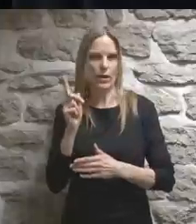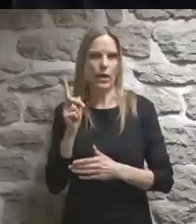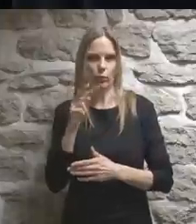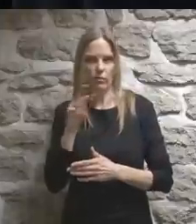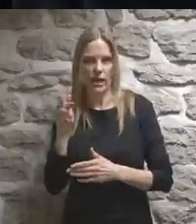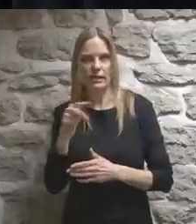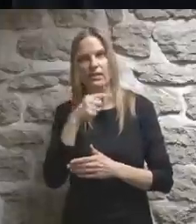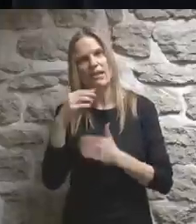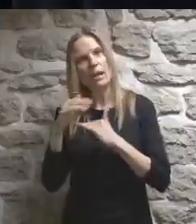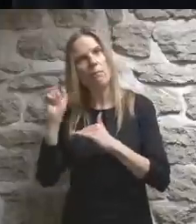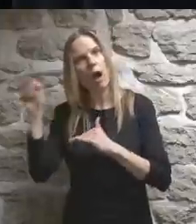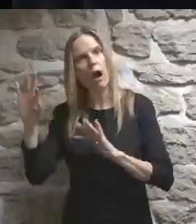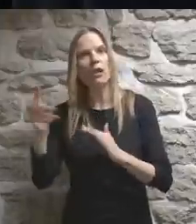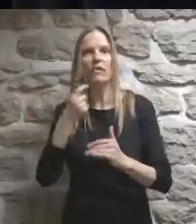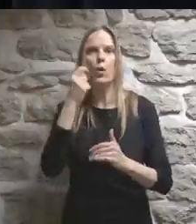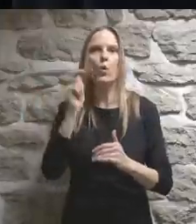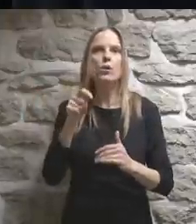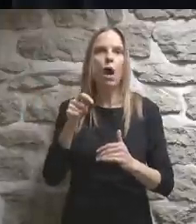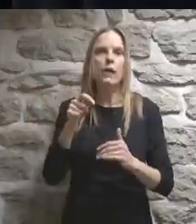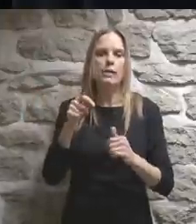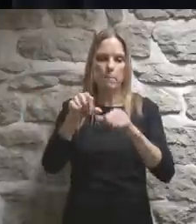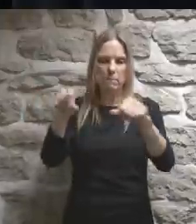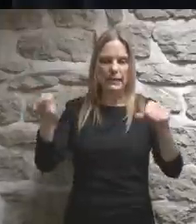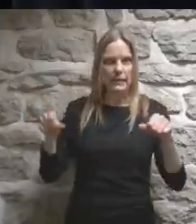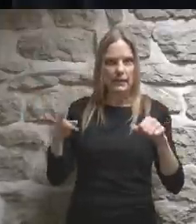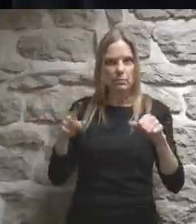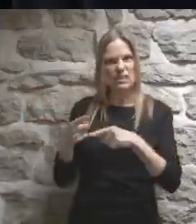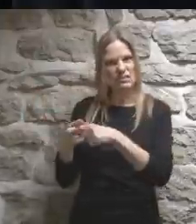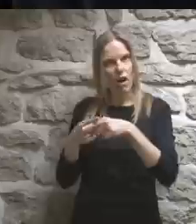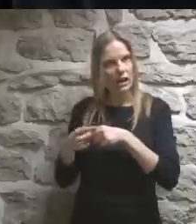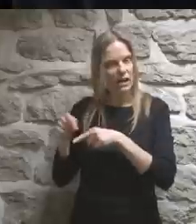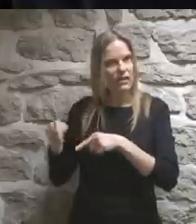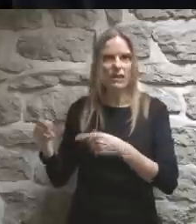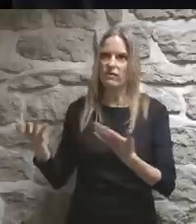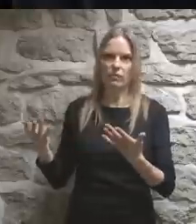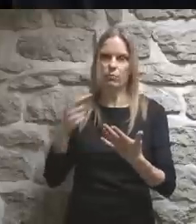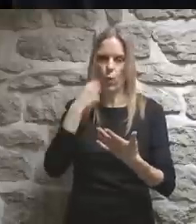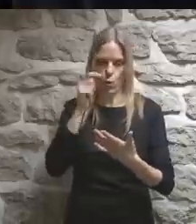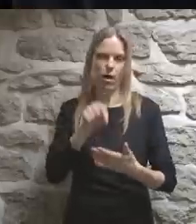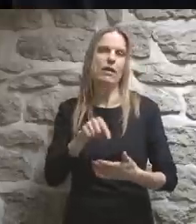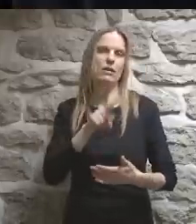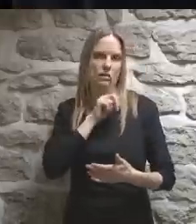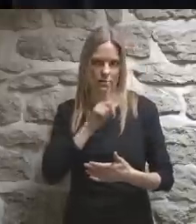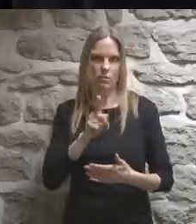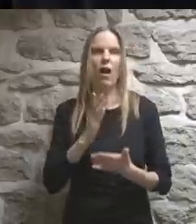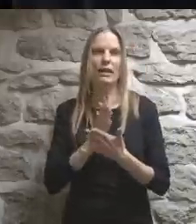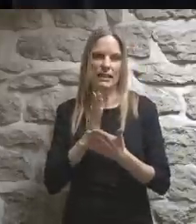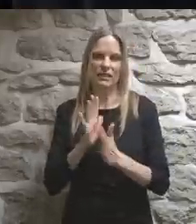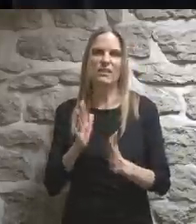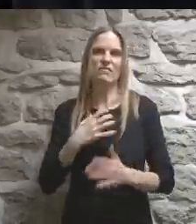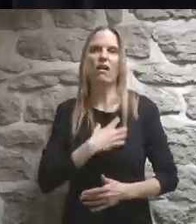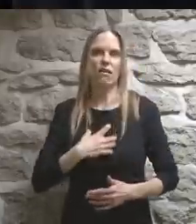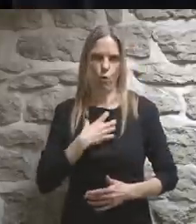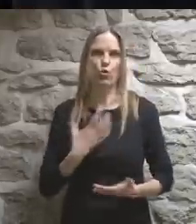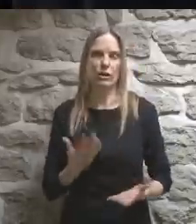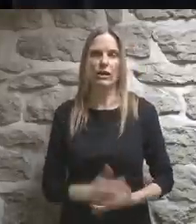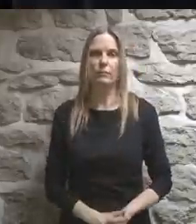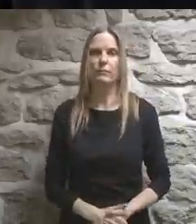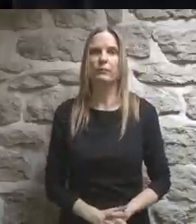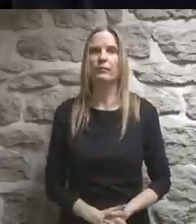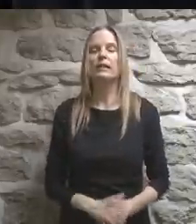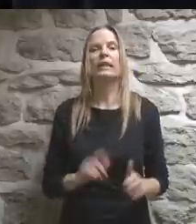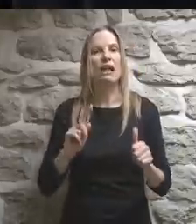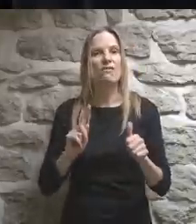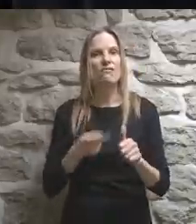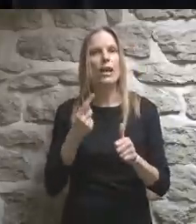siis Venemaale, Ukrainaga piirnevatele aladele, Valgevenesse, aga ka Ukrainasse, et see on kindlasti väga oluline. Ja veel